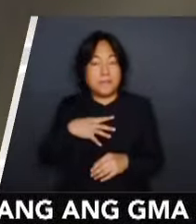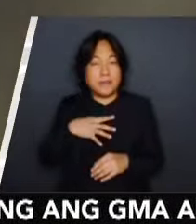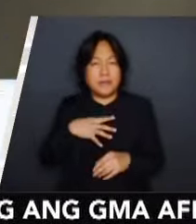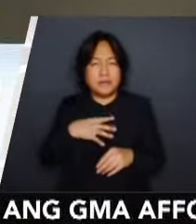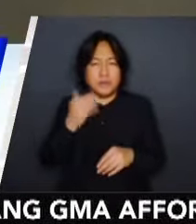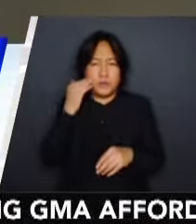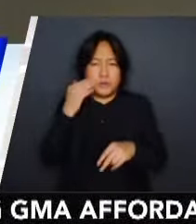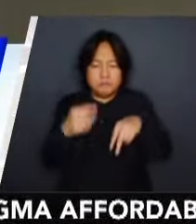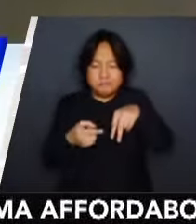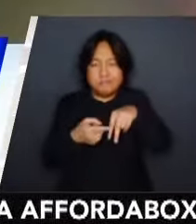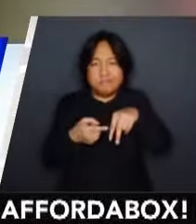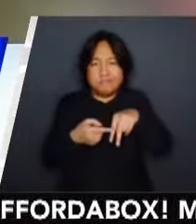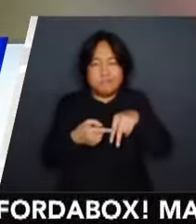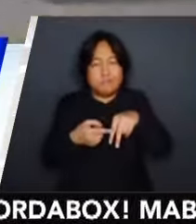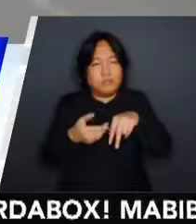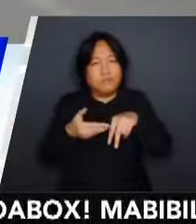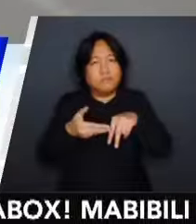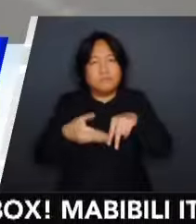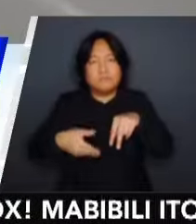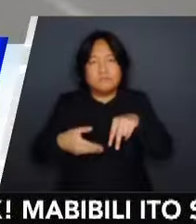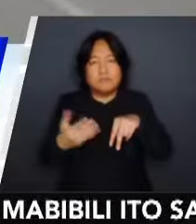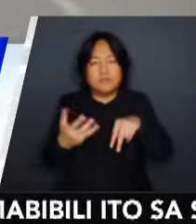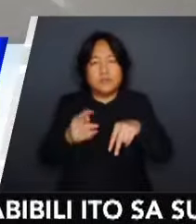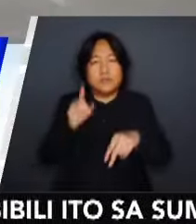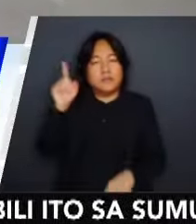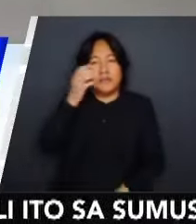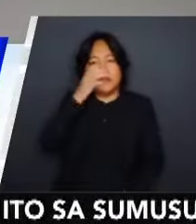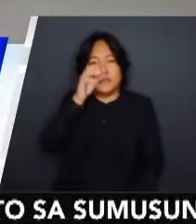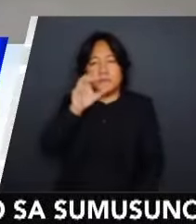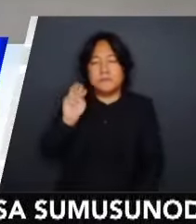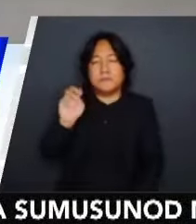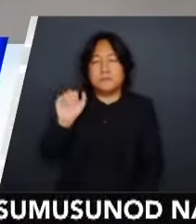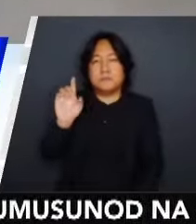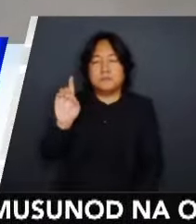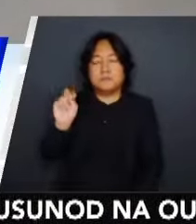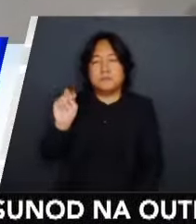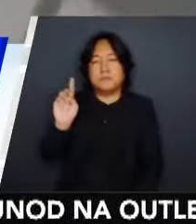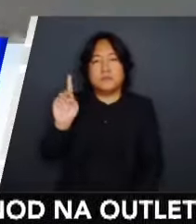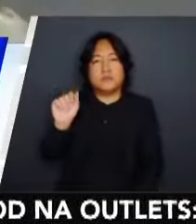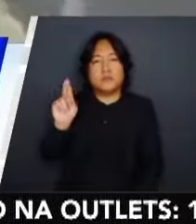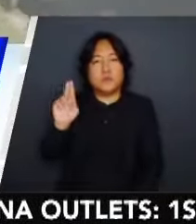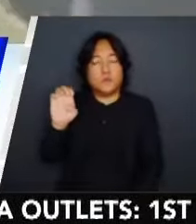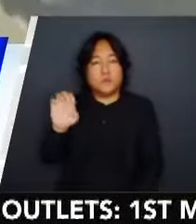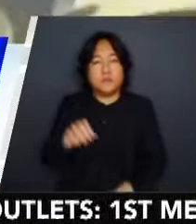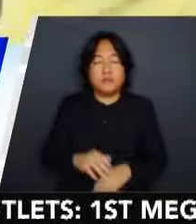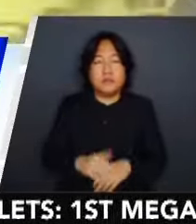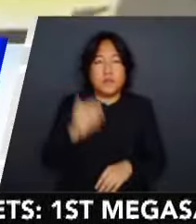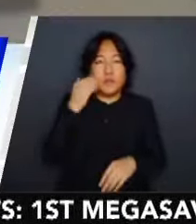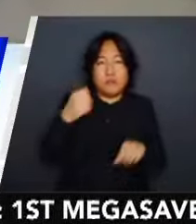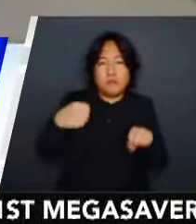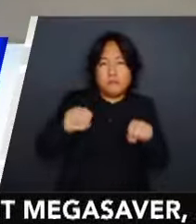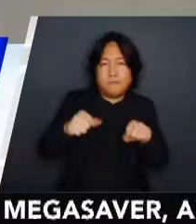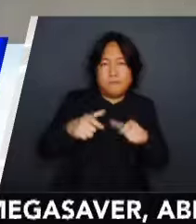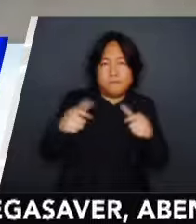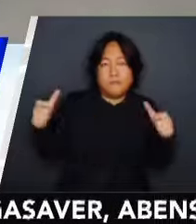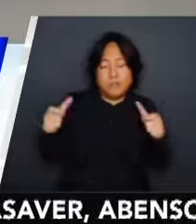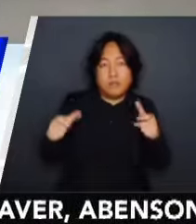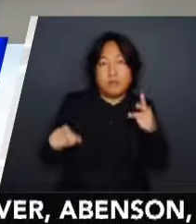bike sa Mandaue City, Cebu. Agad na sakluloha ng lalaking tatawid lang sana para hatiran ng pagkain ng kanyang